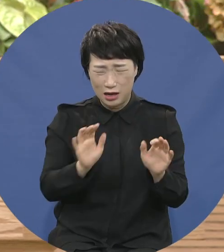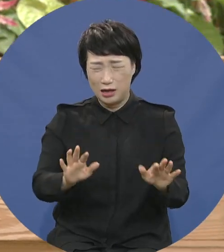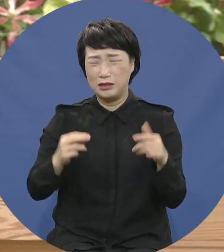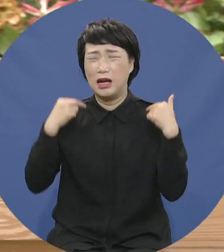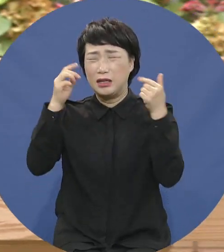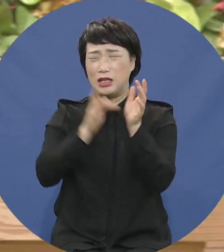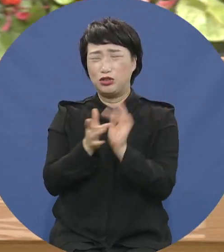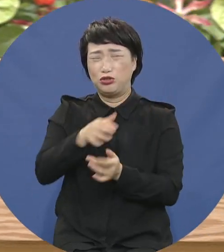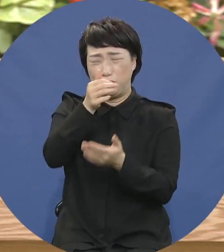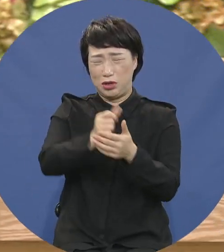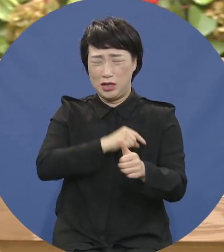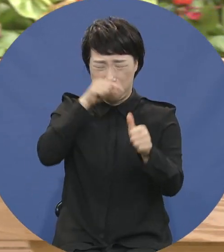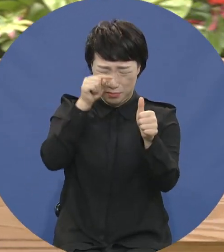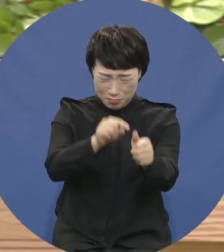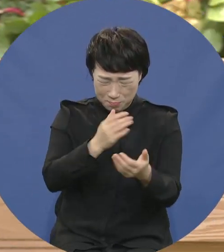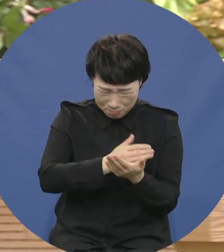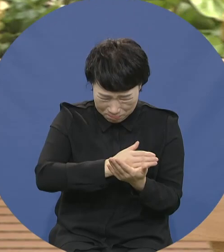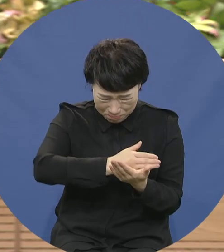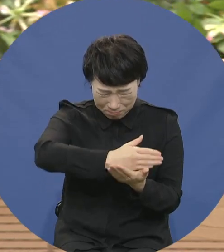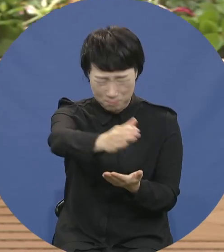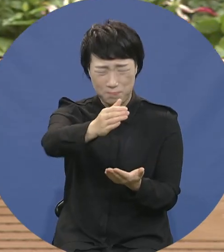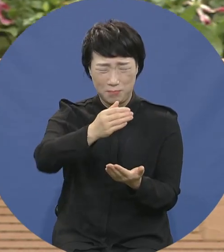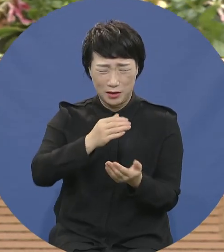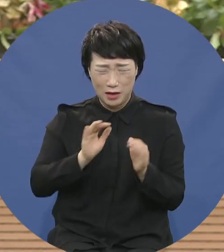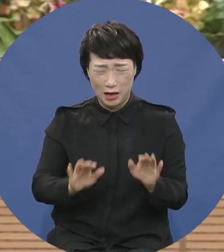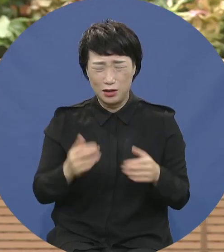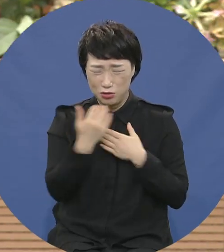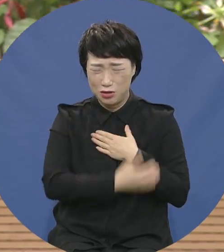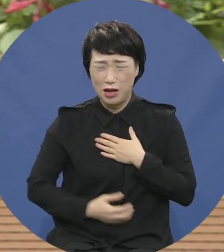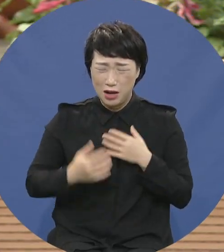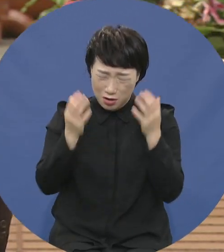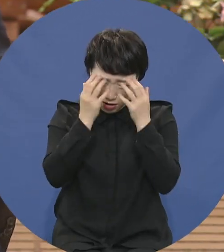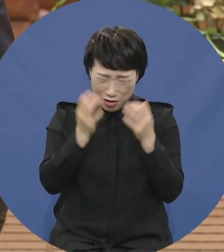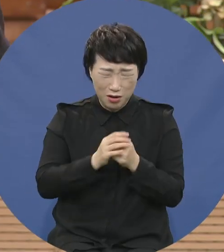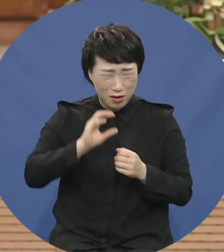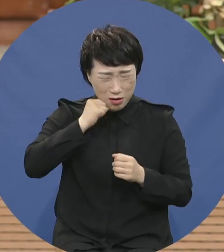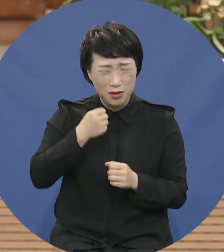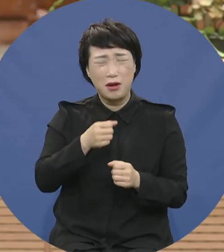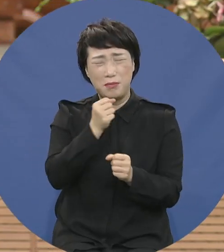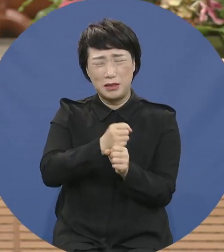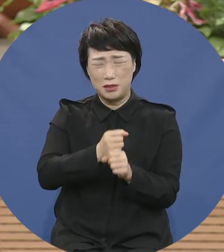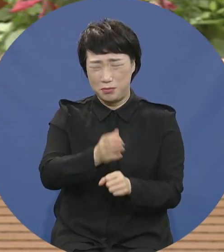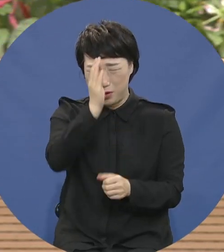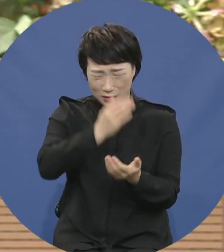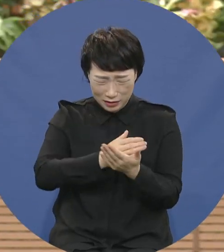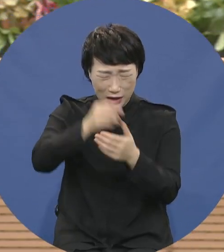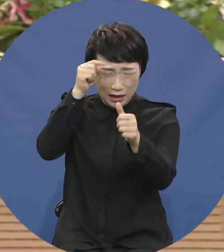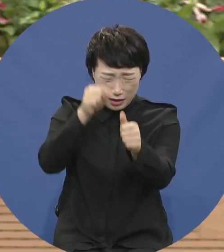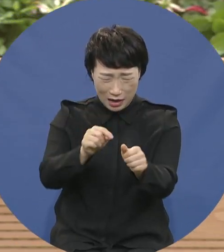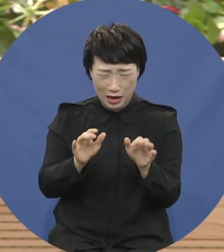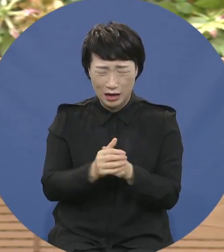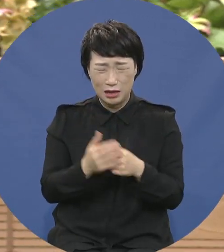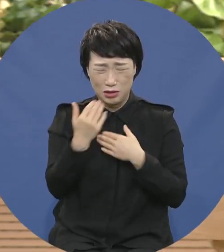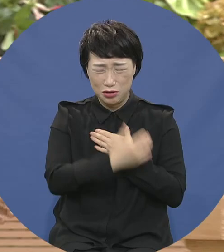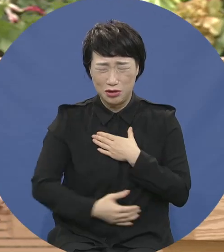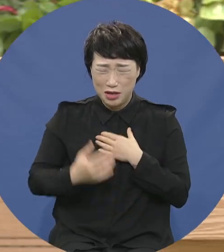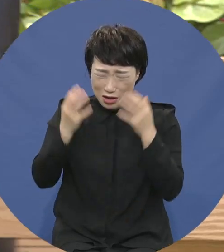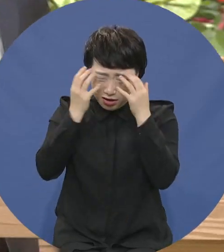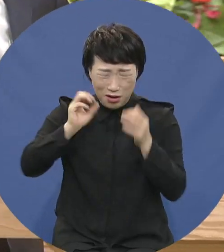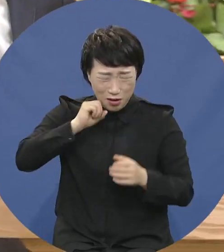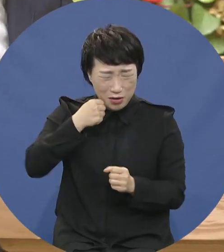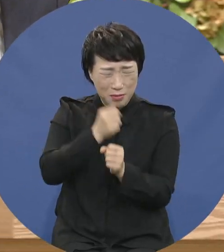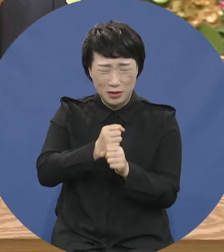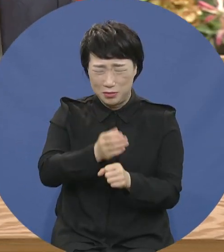예수님의 이름으로 명하노니 떠나가라. 육체를 괴롭히는 질병도 떠나가라. 육체를